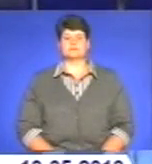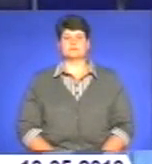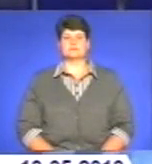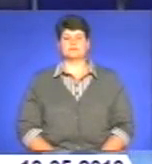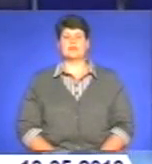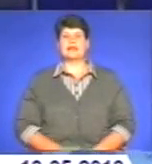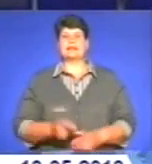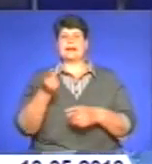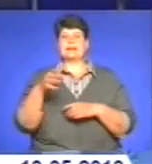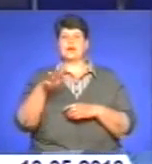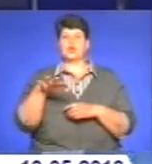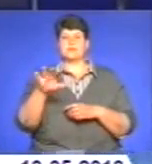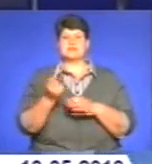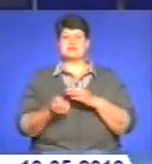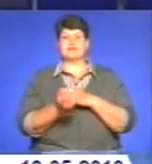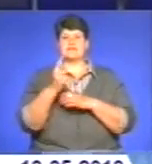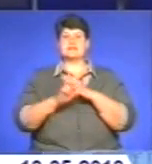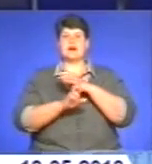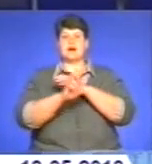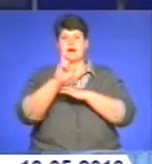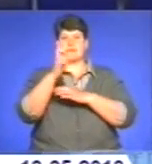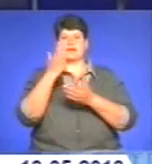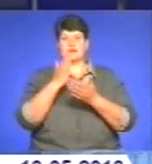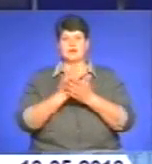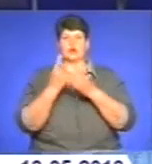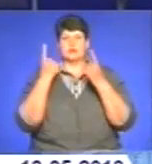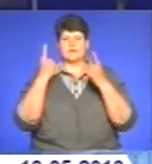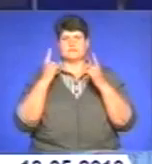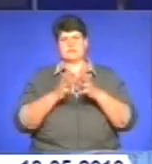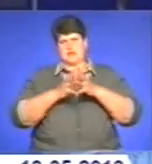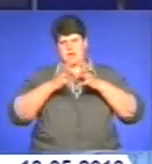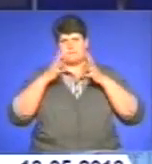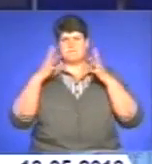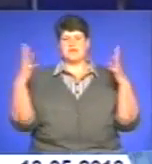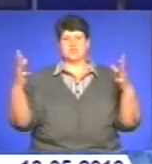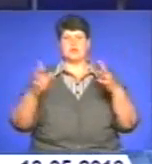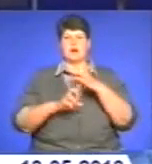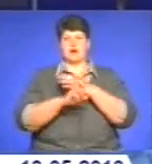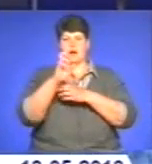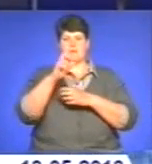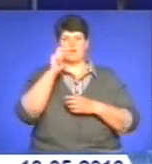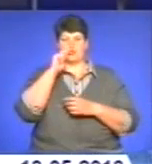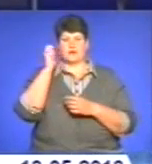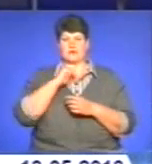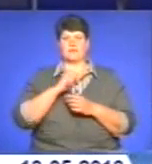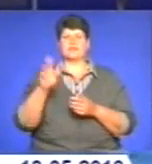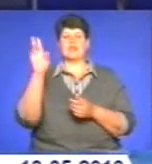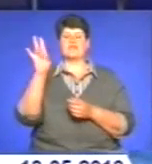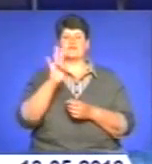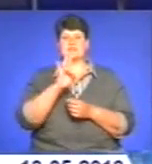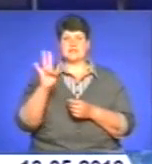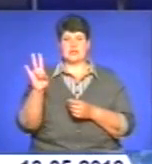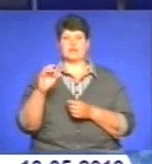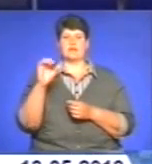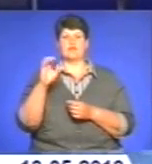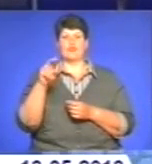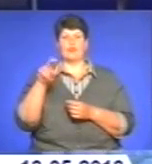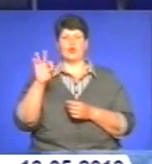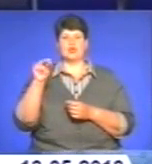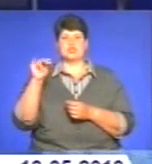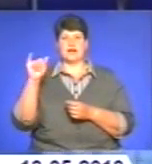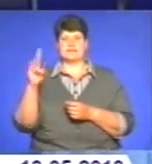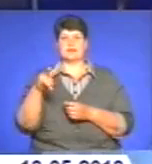На Тернопільщині з'явився храм, який є одним з найбільших храмів України. У церкві Преображення Господнього у Свято-Успенській